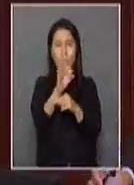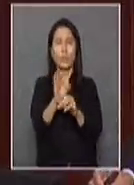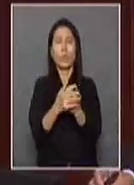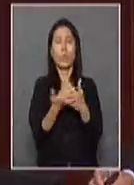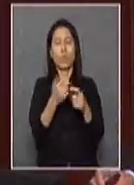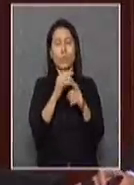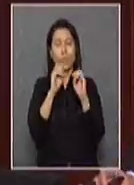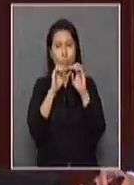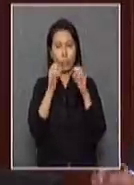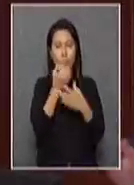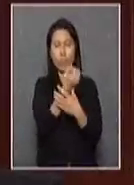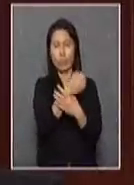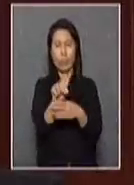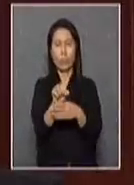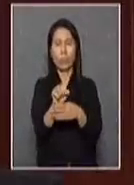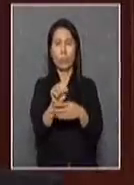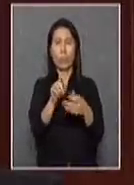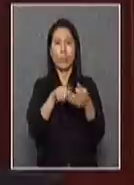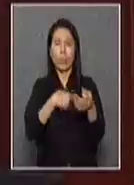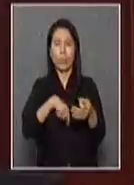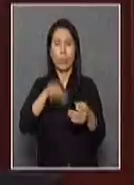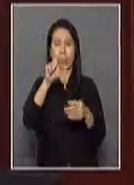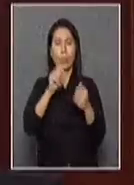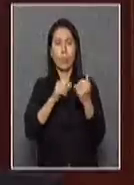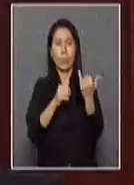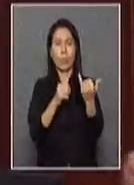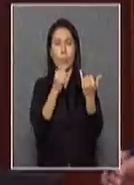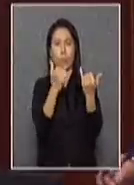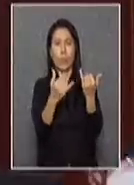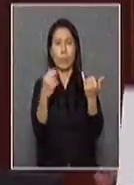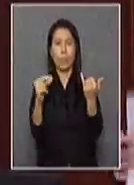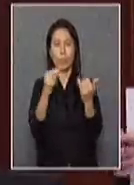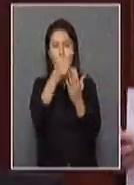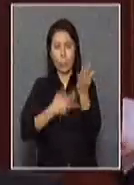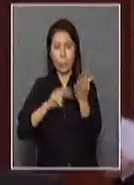布修正案被否決。梁國雄議員，請你動議第667項修正案。